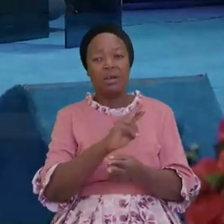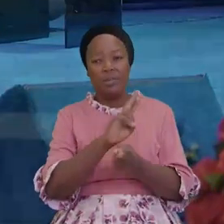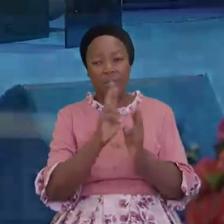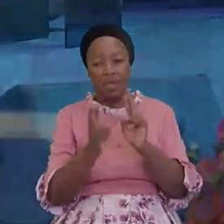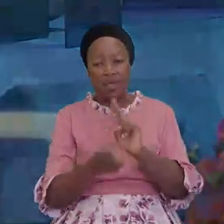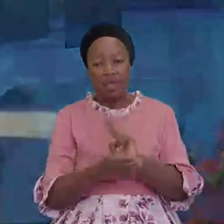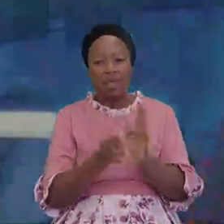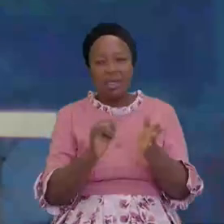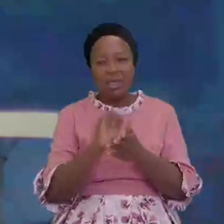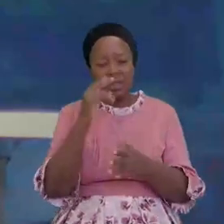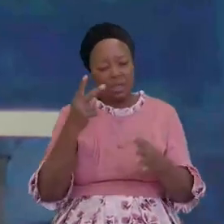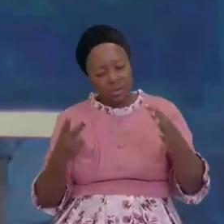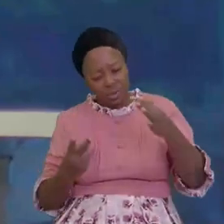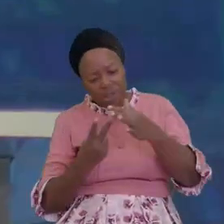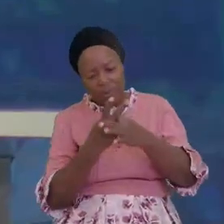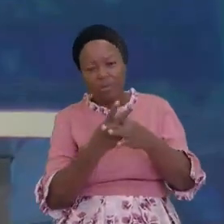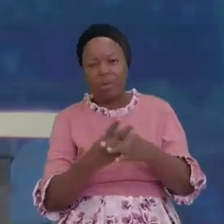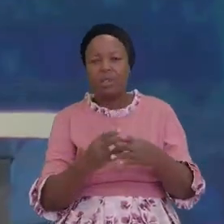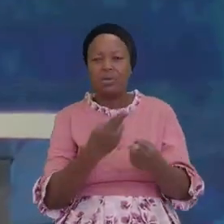Ça, c'est la repentance sincère.